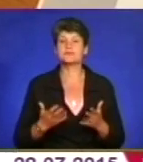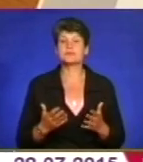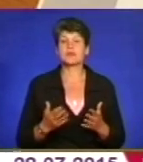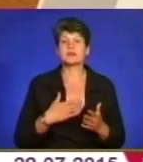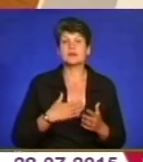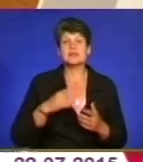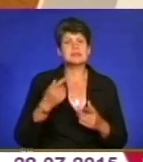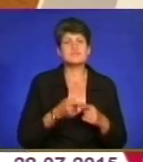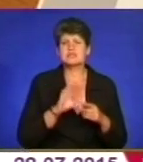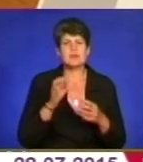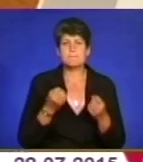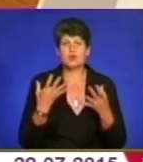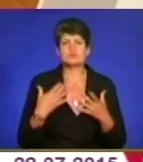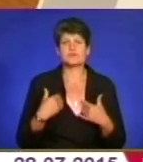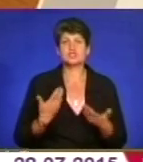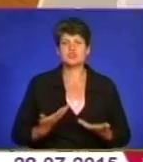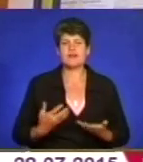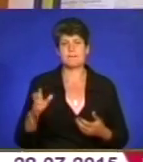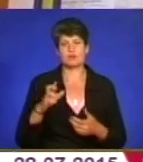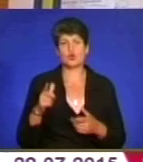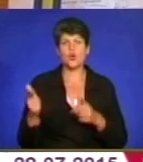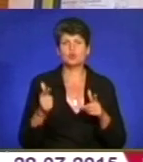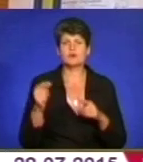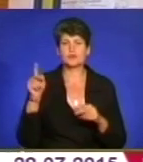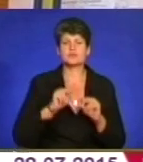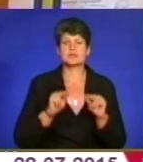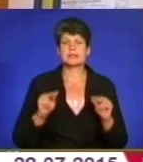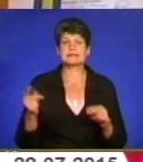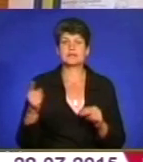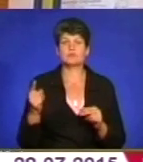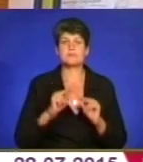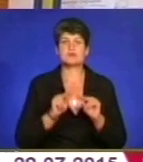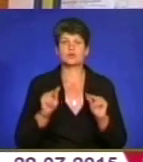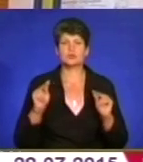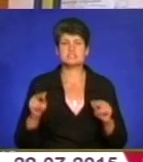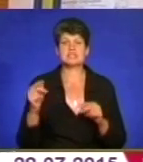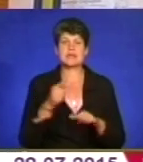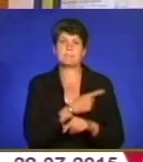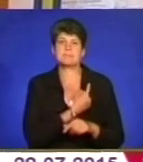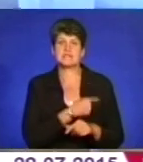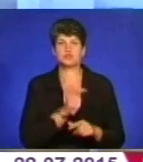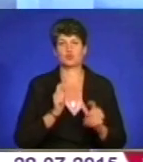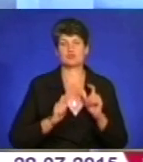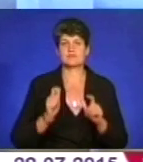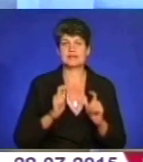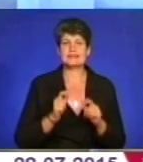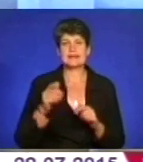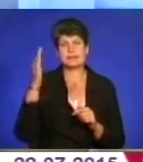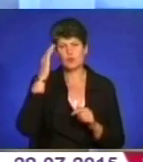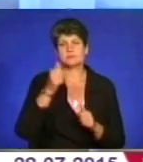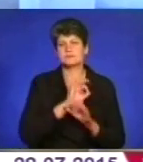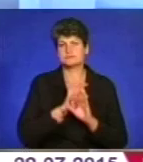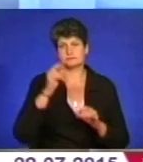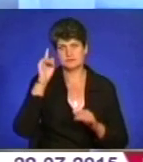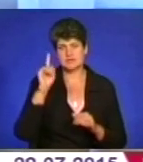все так просто. Іван, по суті, живе біологією. Готували його викладачі Тернопільського педагогічного та медичного університетів. Теорію добре засвоїв